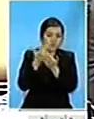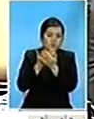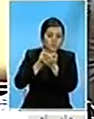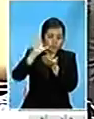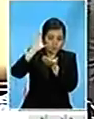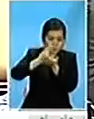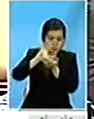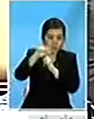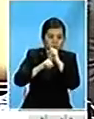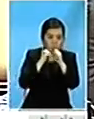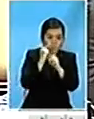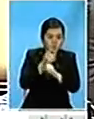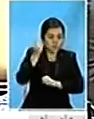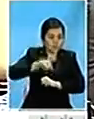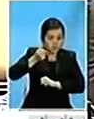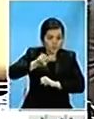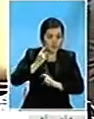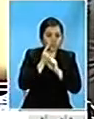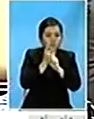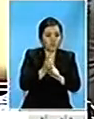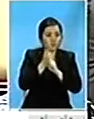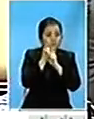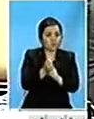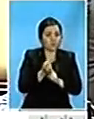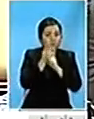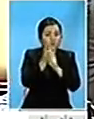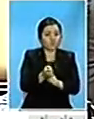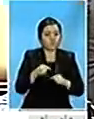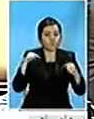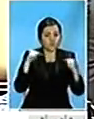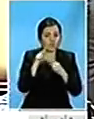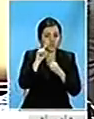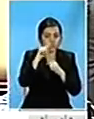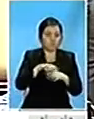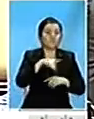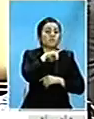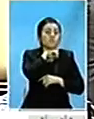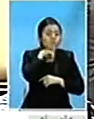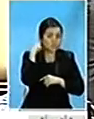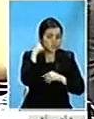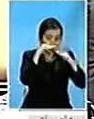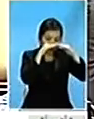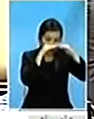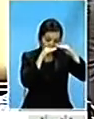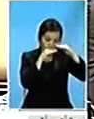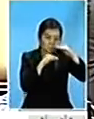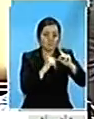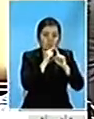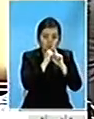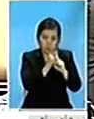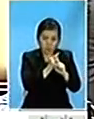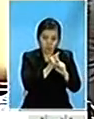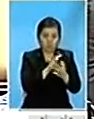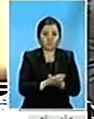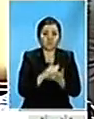จำปีซึ่งมีการดำเนินการกันไปตามปกติจะมีการลดงบประมาณขาดดุลลงโดยลำดับแล้วก็จะสามารถแสด